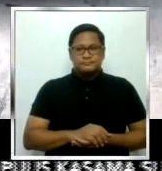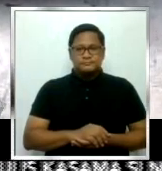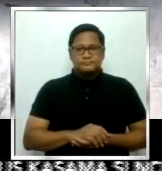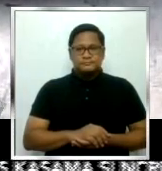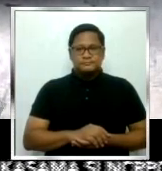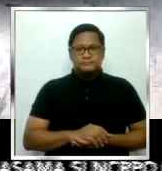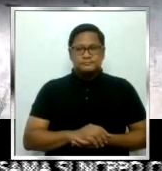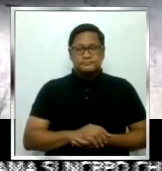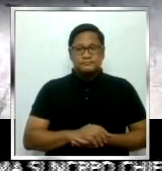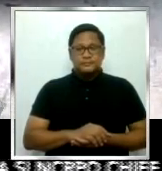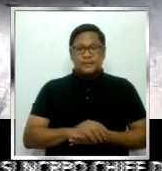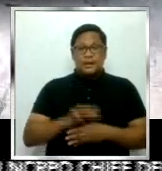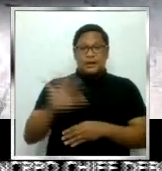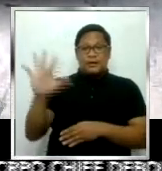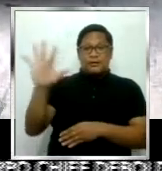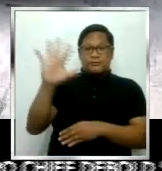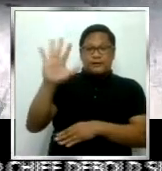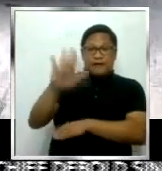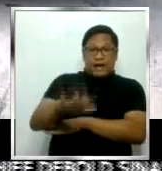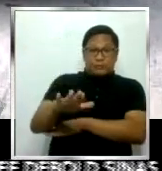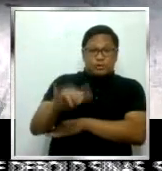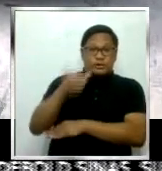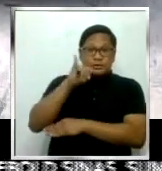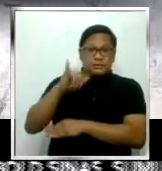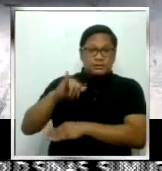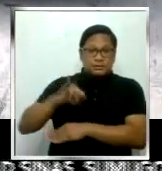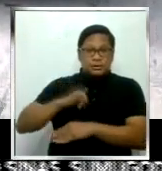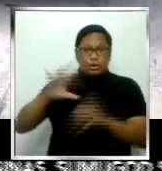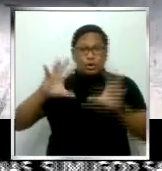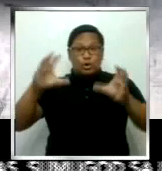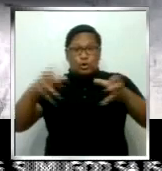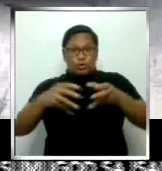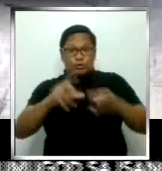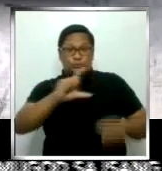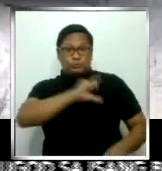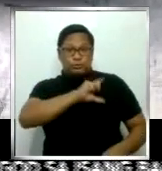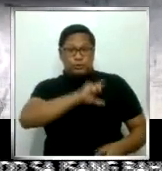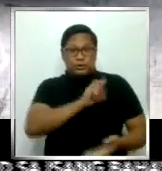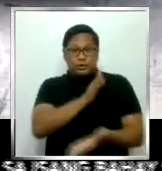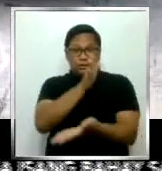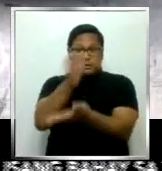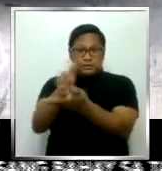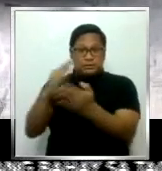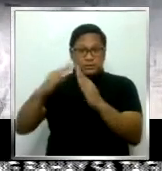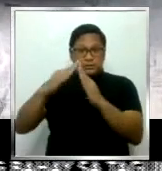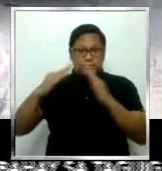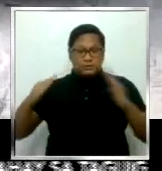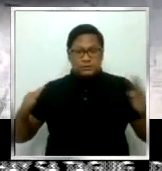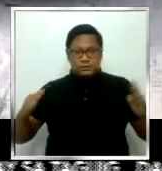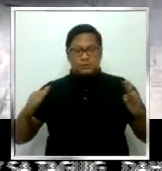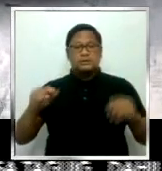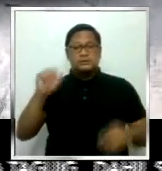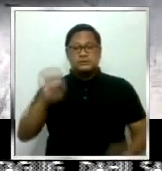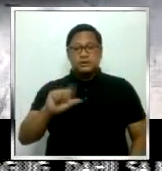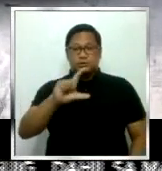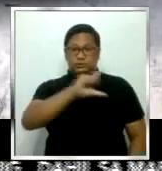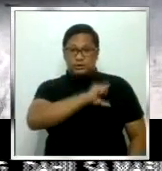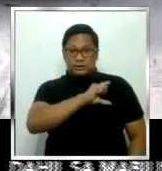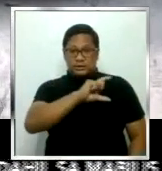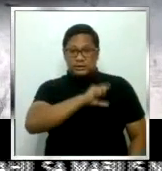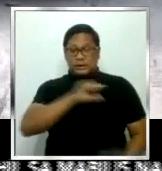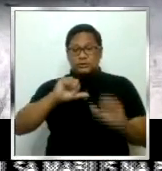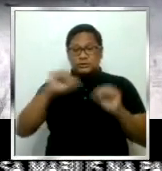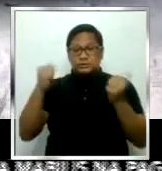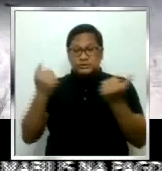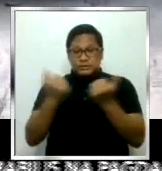Mag-aalas 5 ng hapon kahapon, dumating ang grupo ng mga pulis sa isang bahay sa Southern Police District Housing Association sa